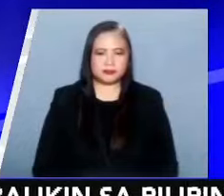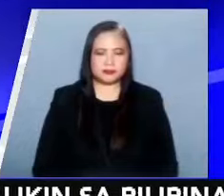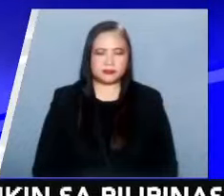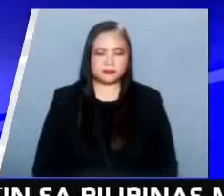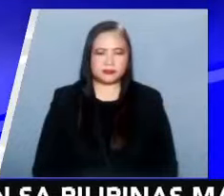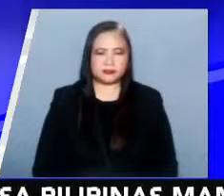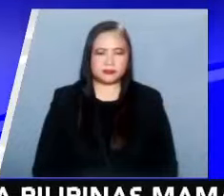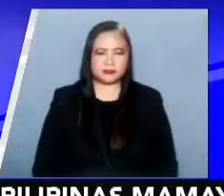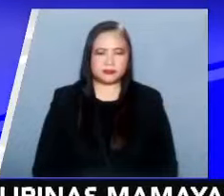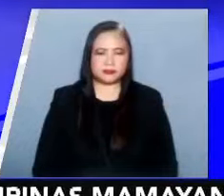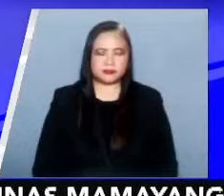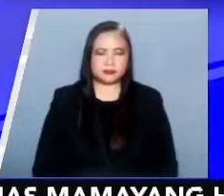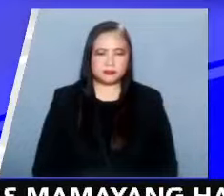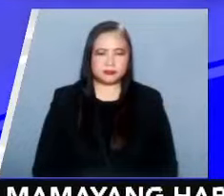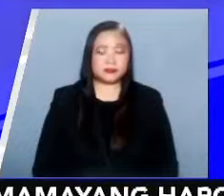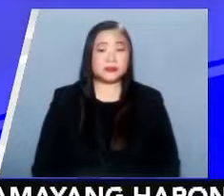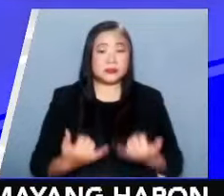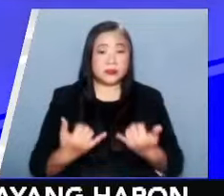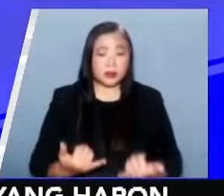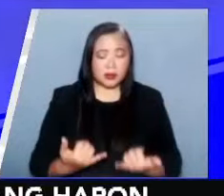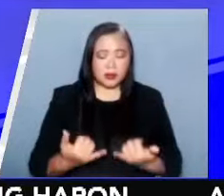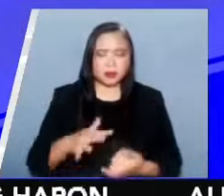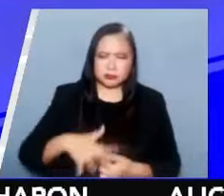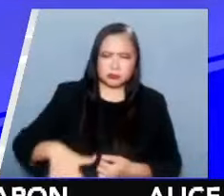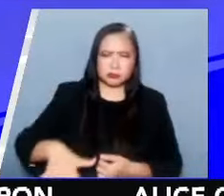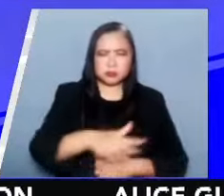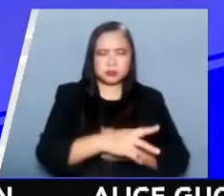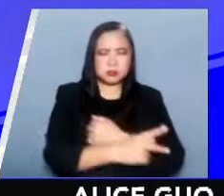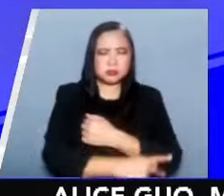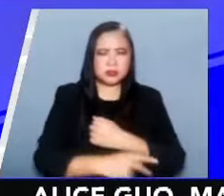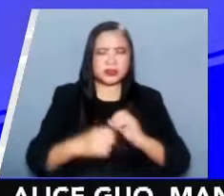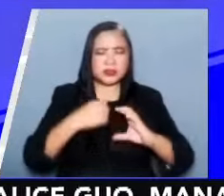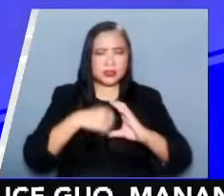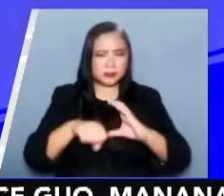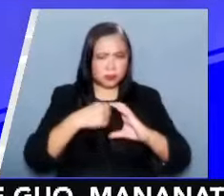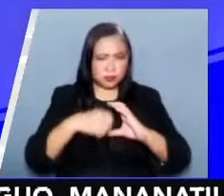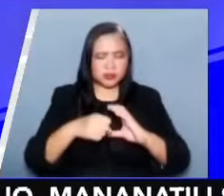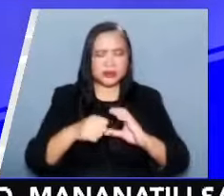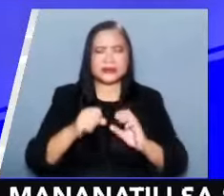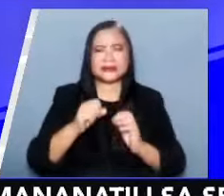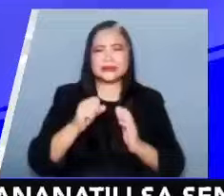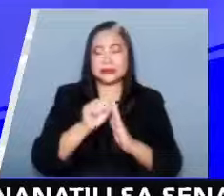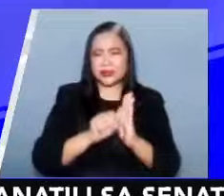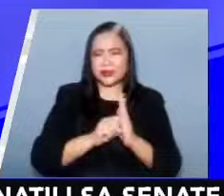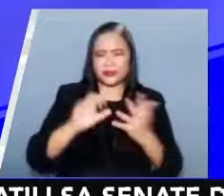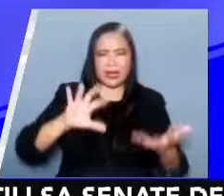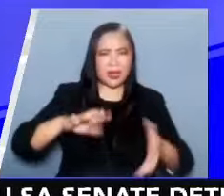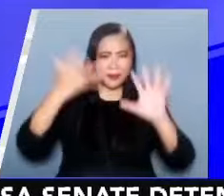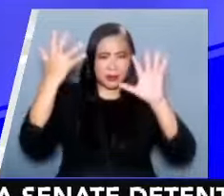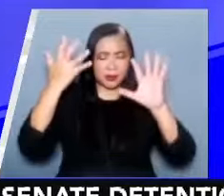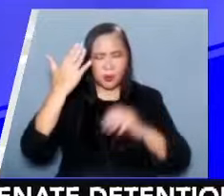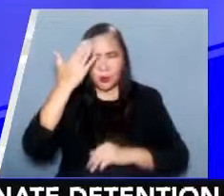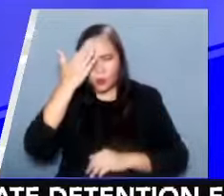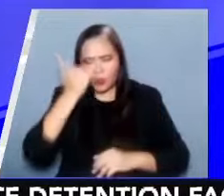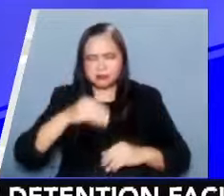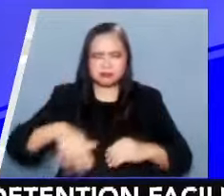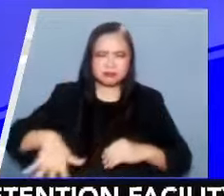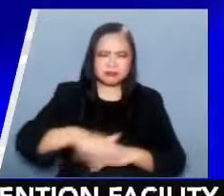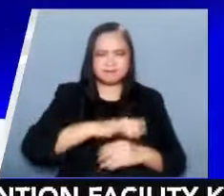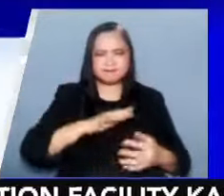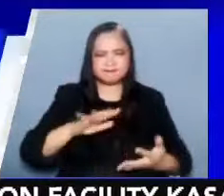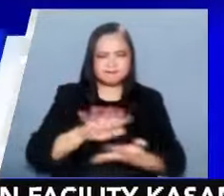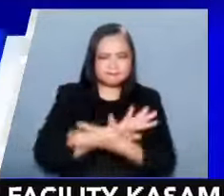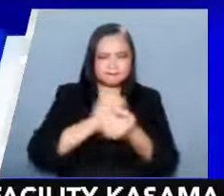Isinailalim sa state of calamity ang buong probinsya ng Camarines Sur dahil sa lawak ng pinsalang dulot ng Bagyong Enteng. Ayon kay Camarines